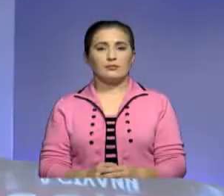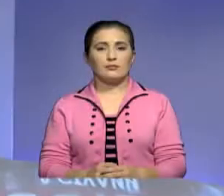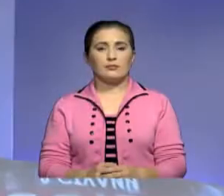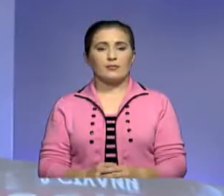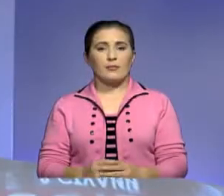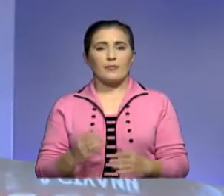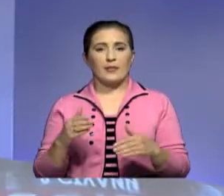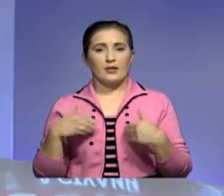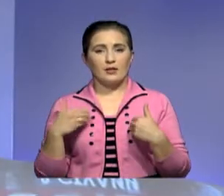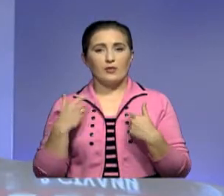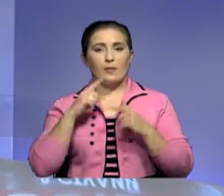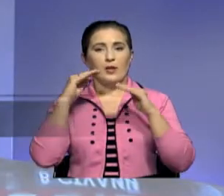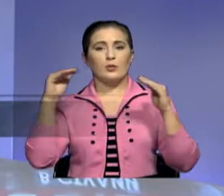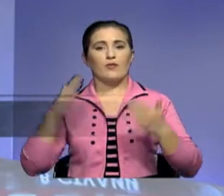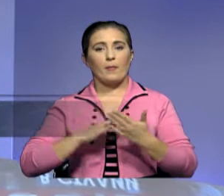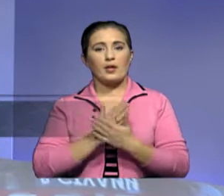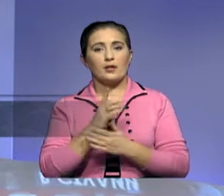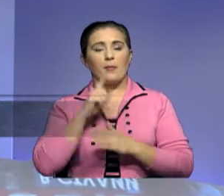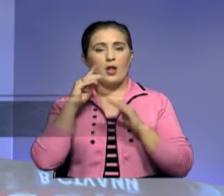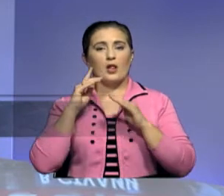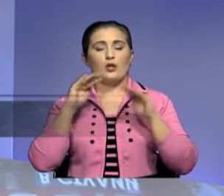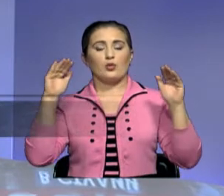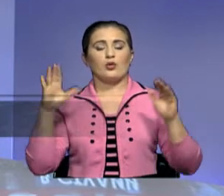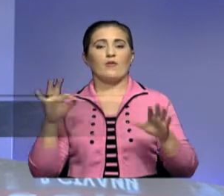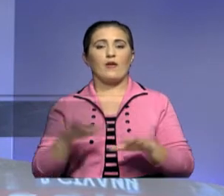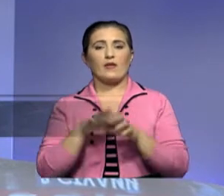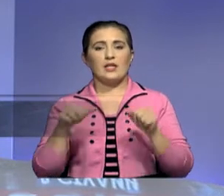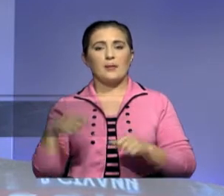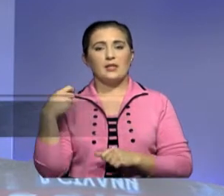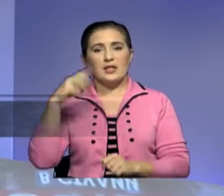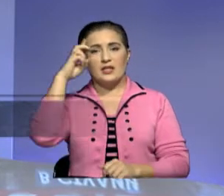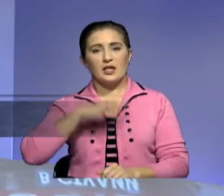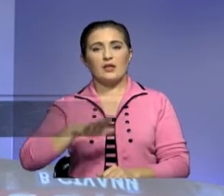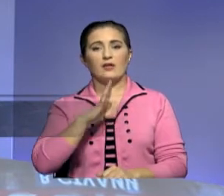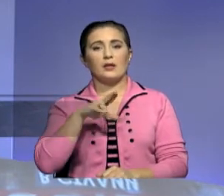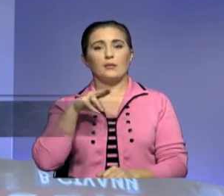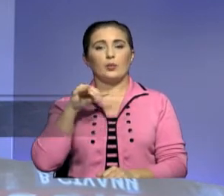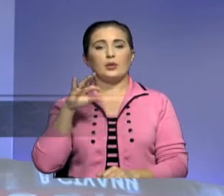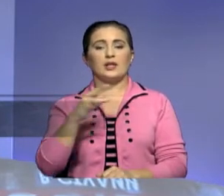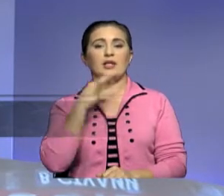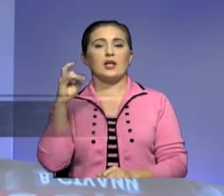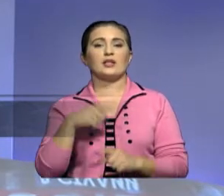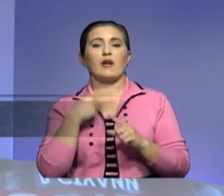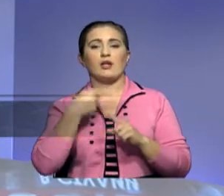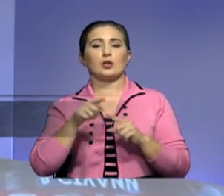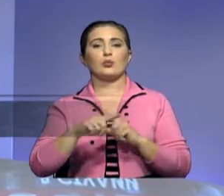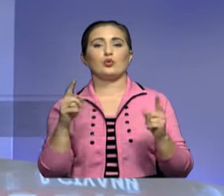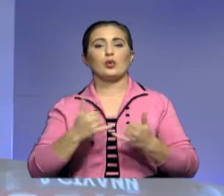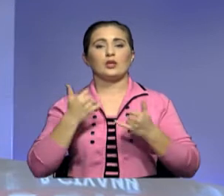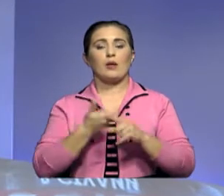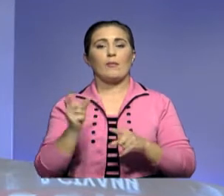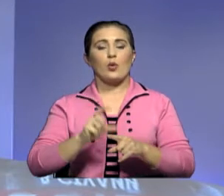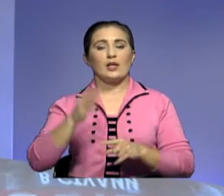здравствуйте молодежь политику молодежь во власть президент страны владимир путин и раз говорил о том что для наиболее